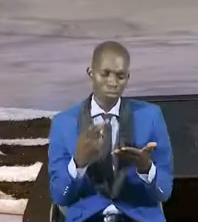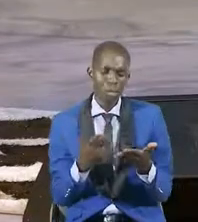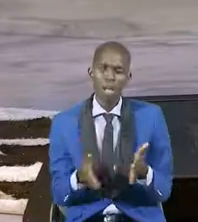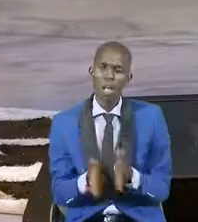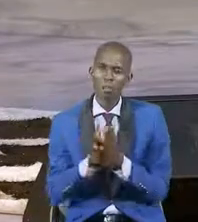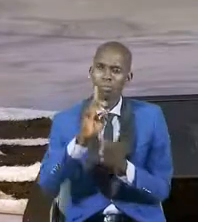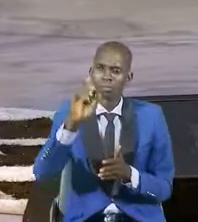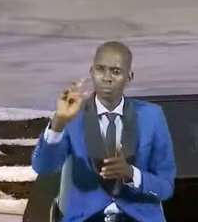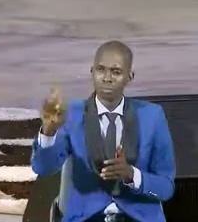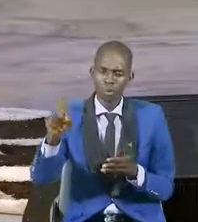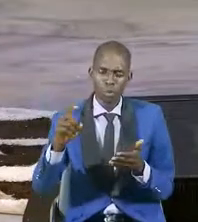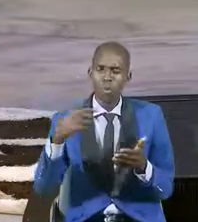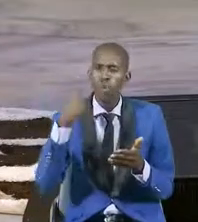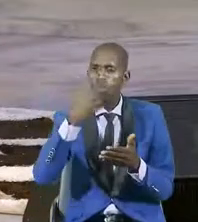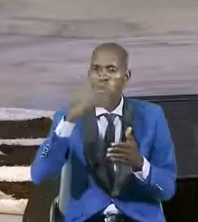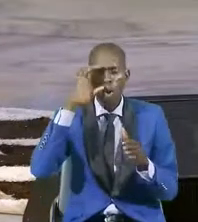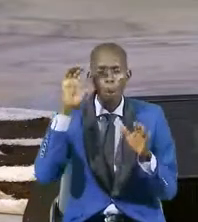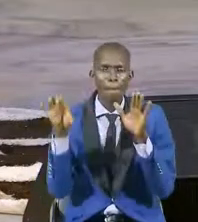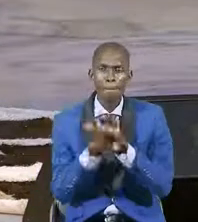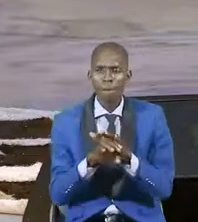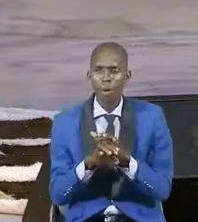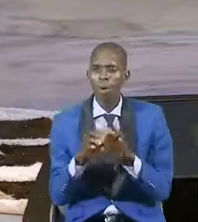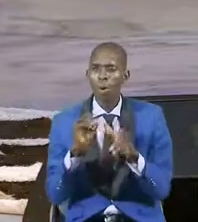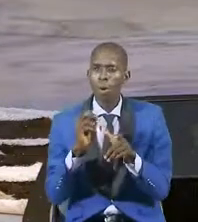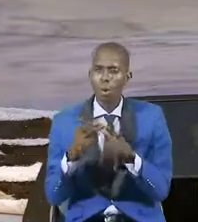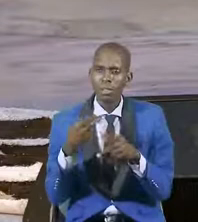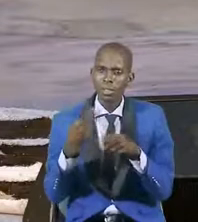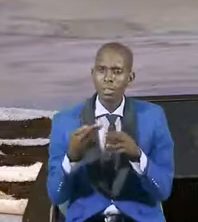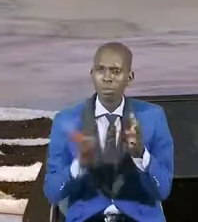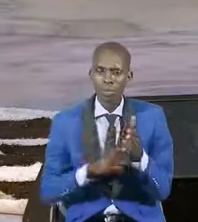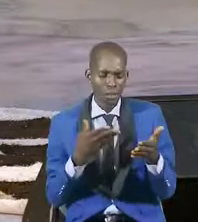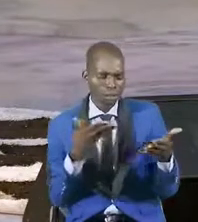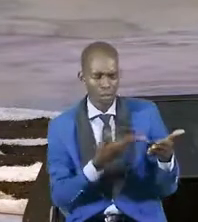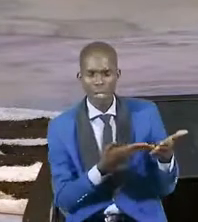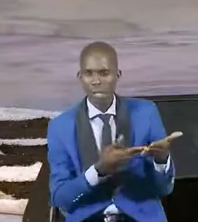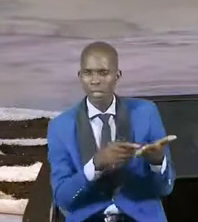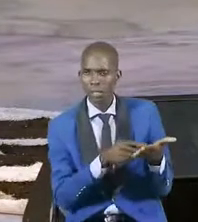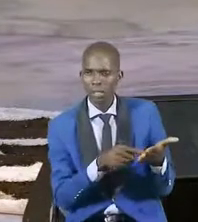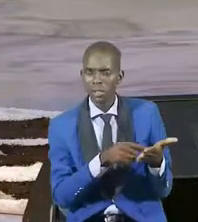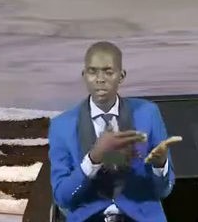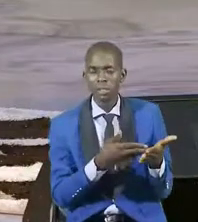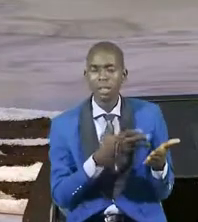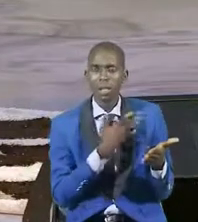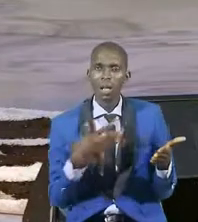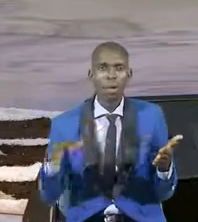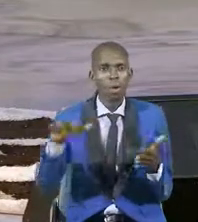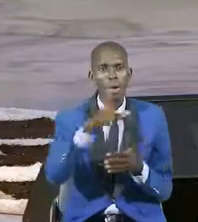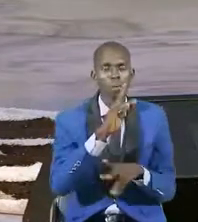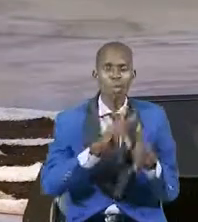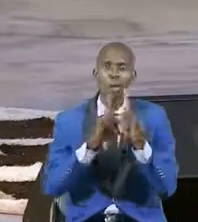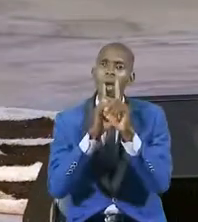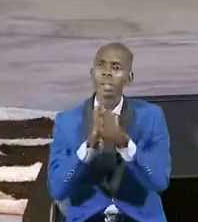leur demanda de qui sont cette effigie et cette inscription. Verset 21. De